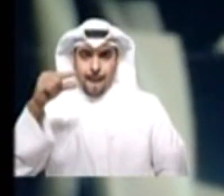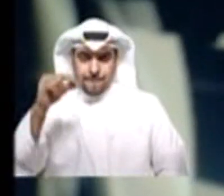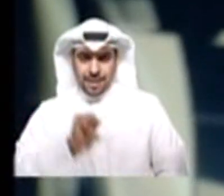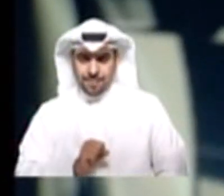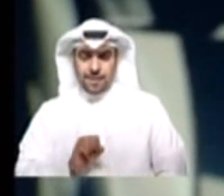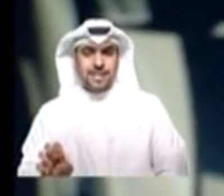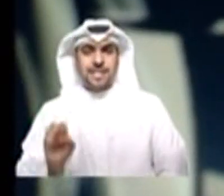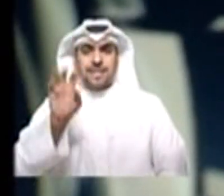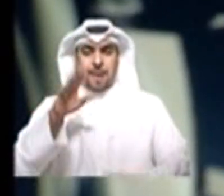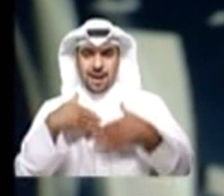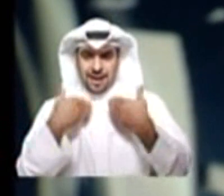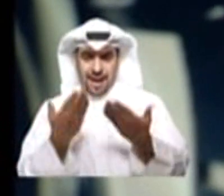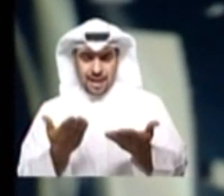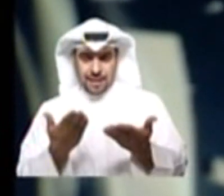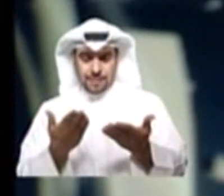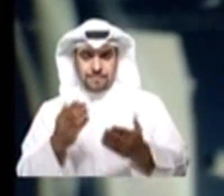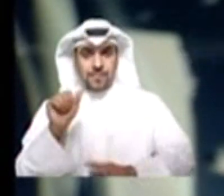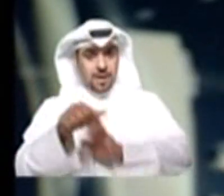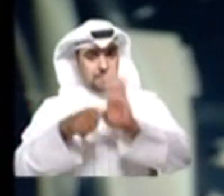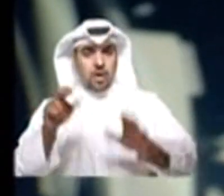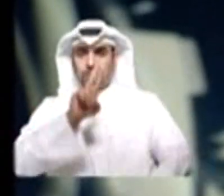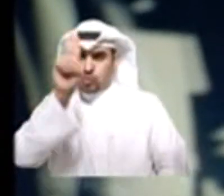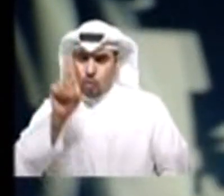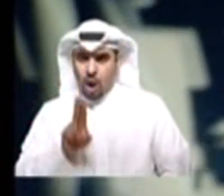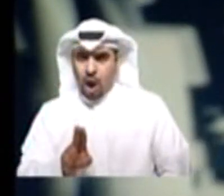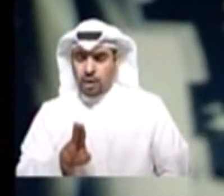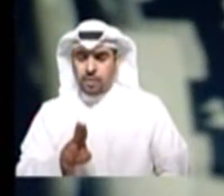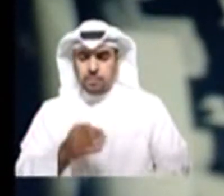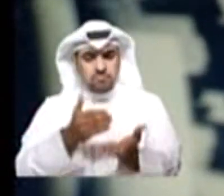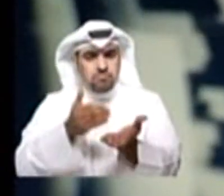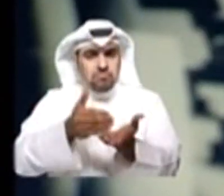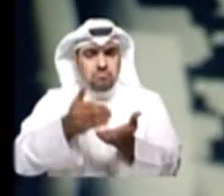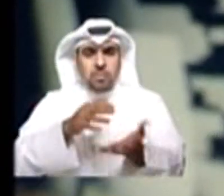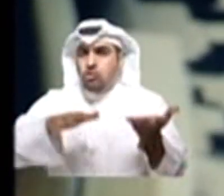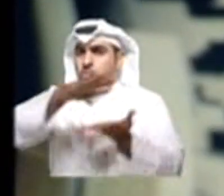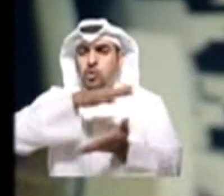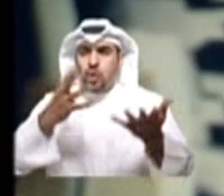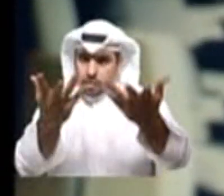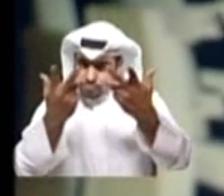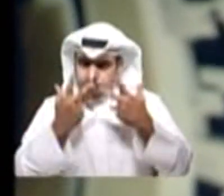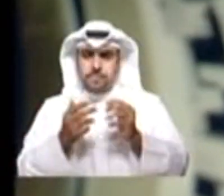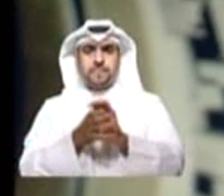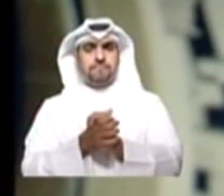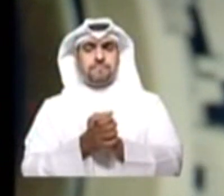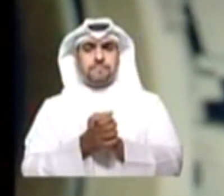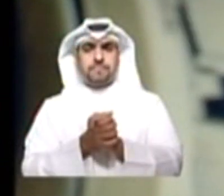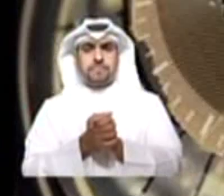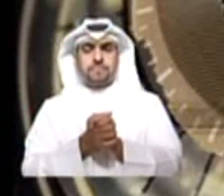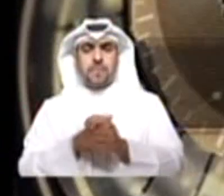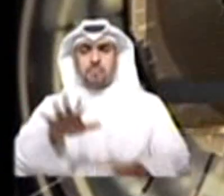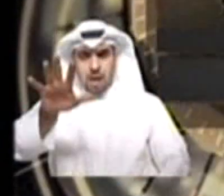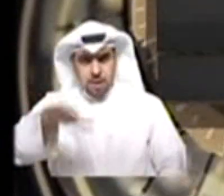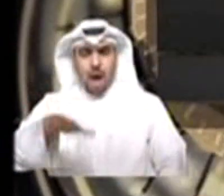أهلا. نعم، بداية هل تطلعنا عن تفاصيل أكثر حول هذا الموضوع؟ طبعا كان هناك بلاغ من